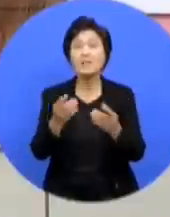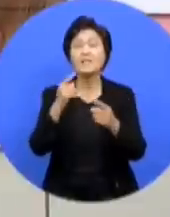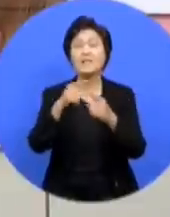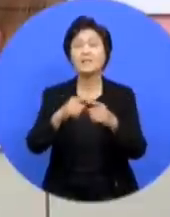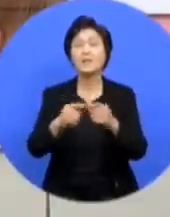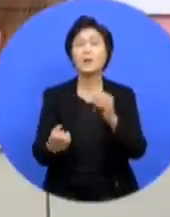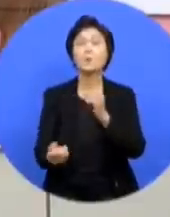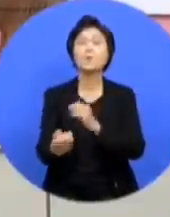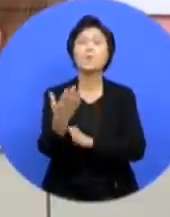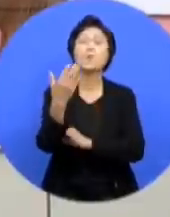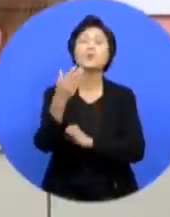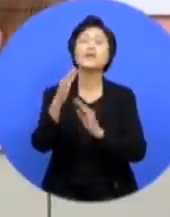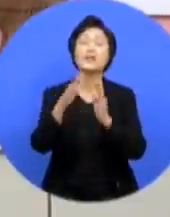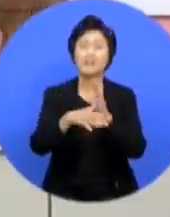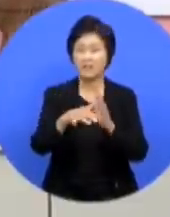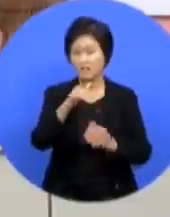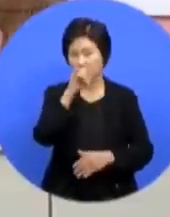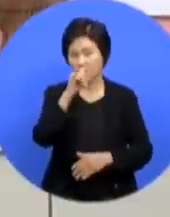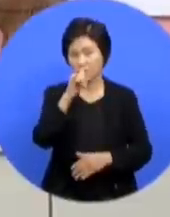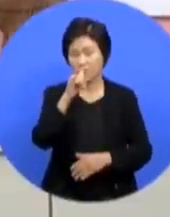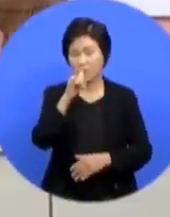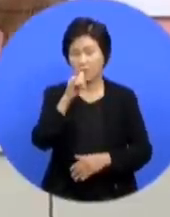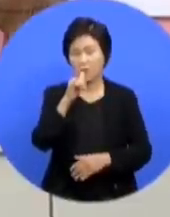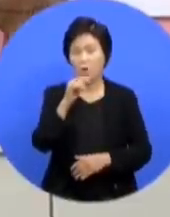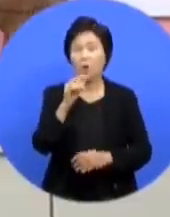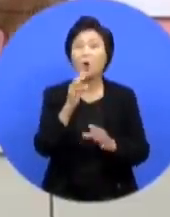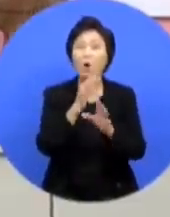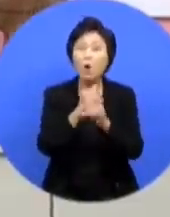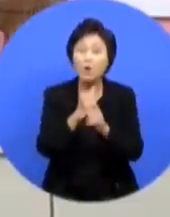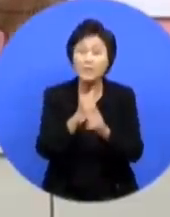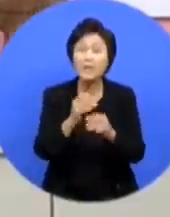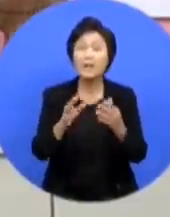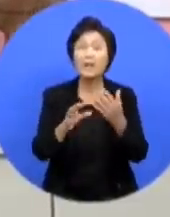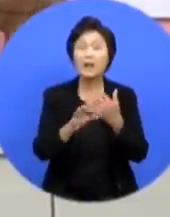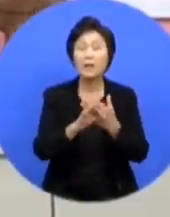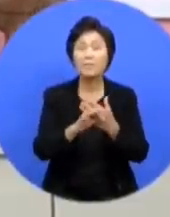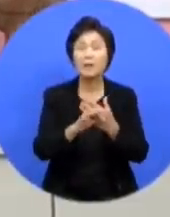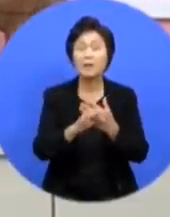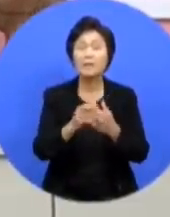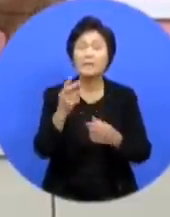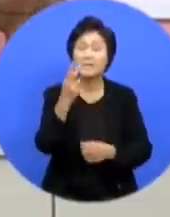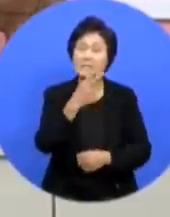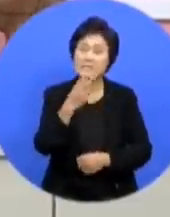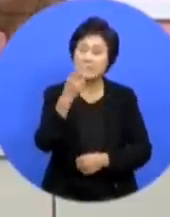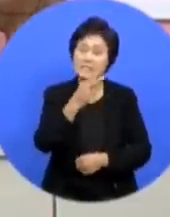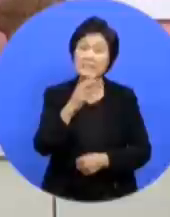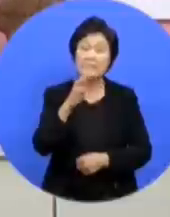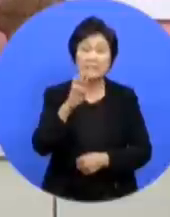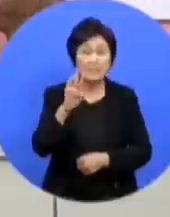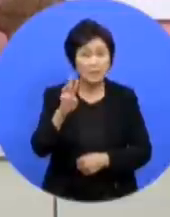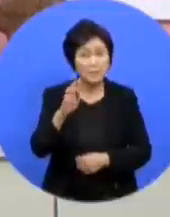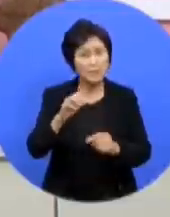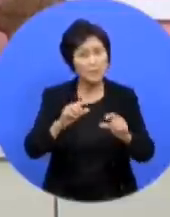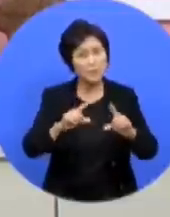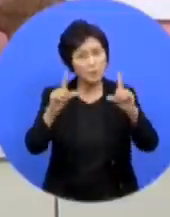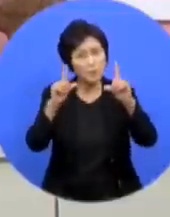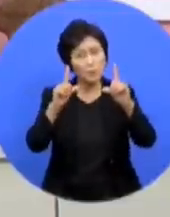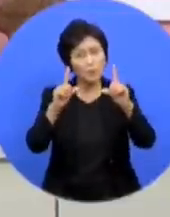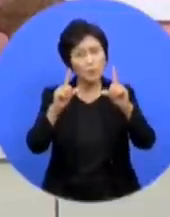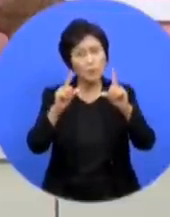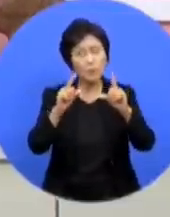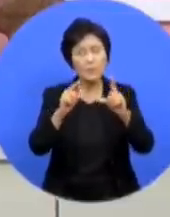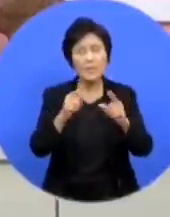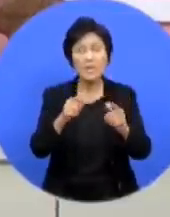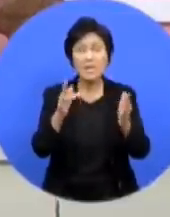언젠가 하니까 막 잡혀갈 때 2003년부터 북한으로 잡혀가기 시작할 때 하나님은 왜 저들을 다시